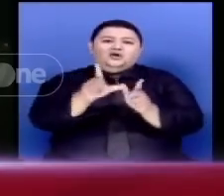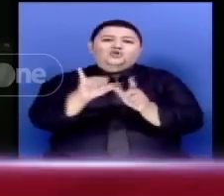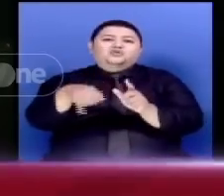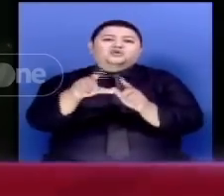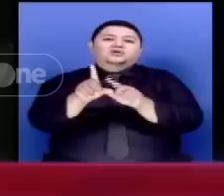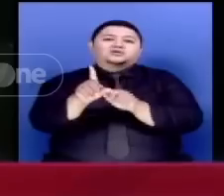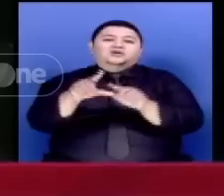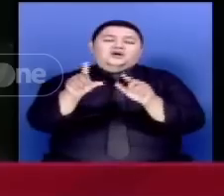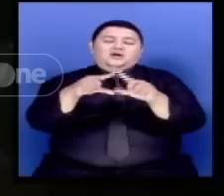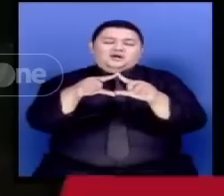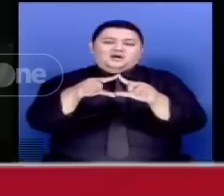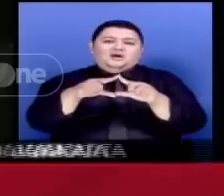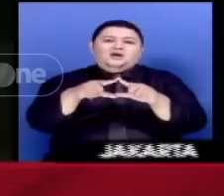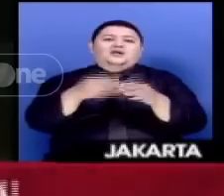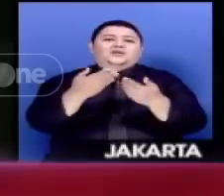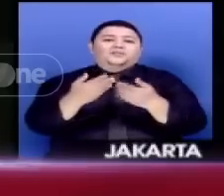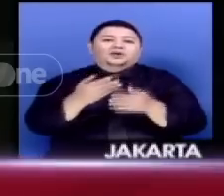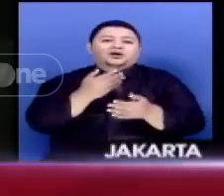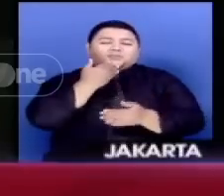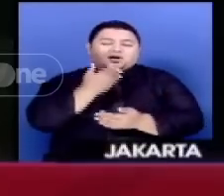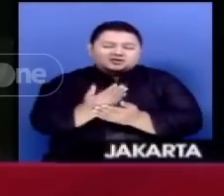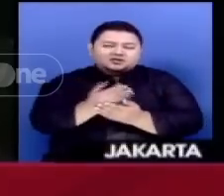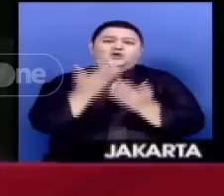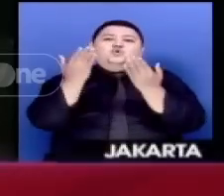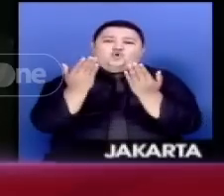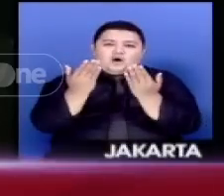Terima kasih untuk semua doa dari teman-teman.